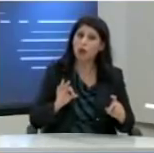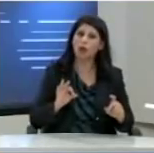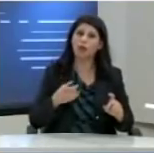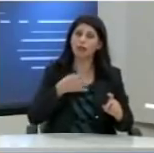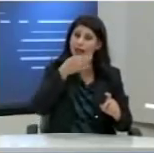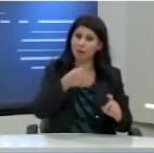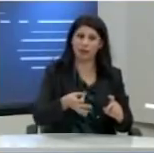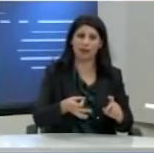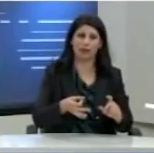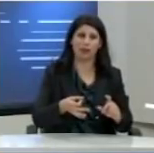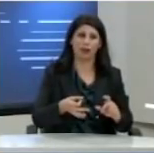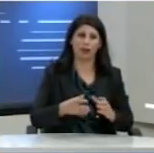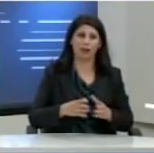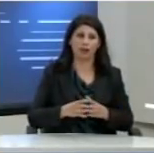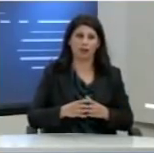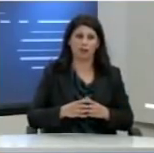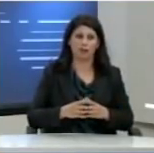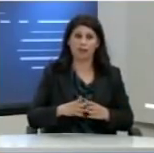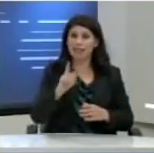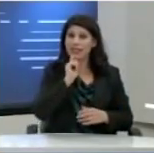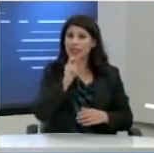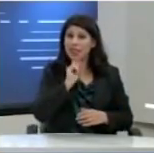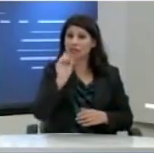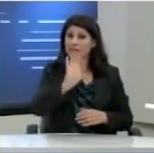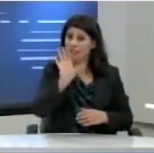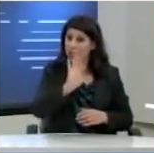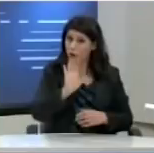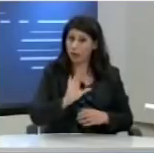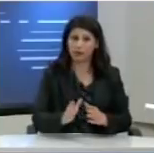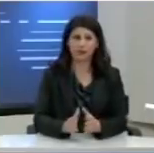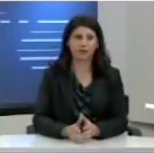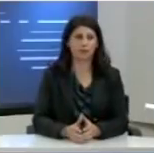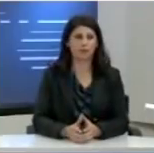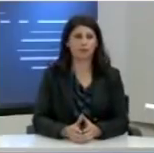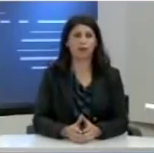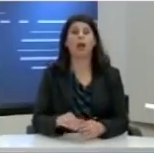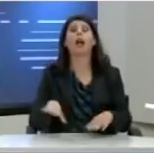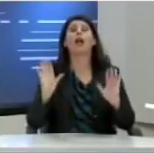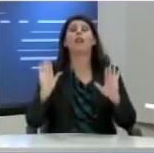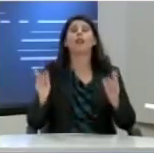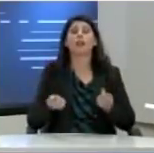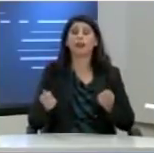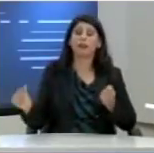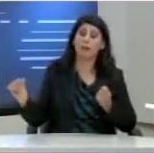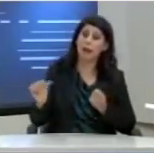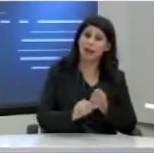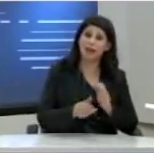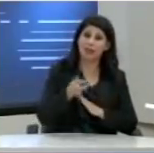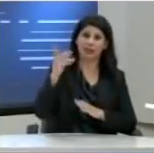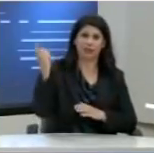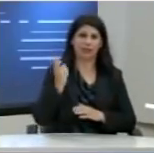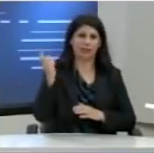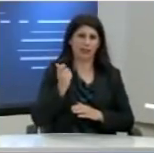και είπατε στην συνέντευξή σας σε τηλεοπτικό σταθμό ότι δεν γίνεται να επανέλθει η 13η